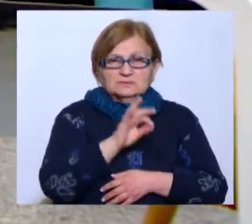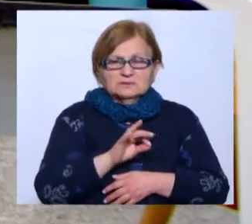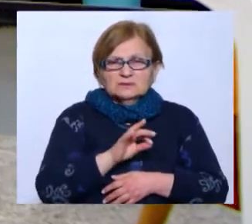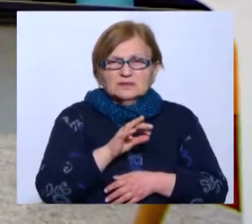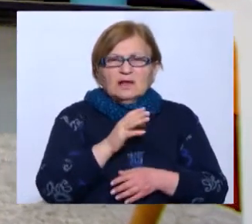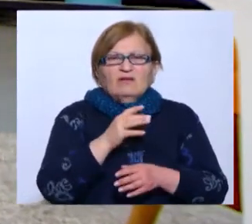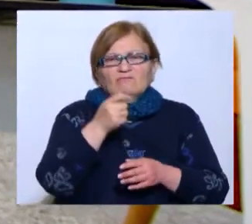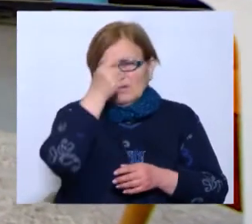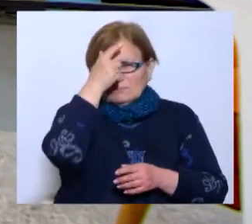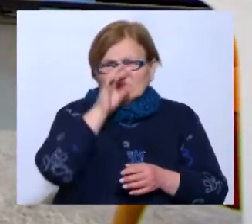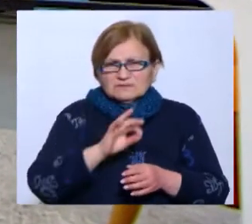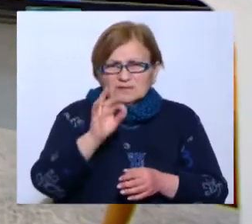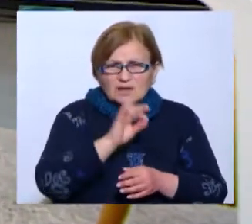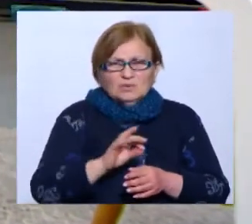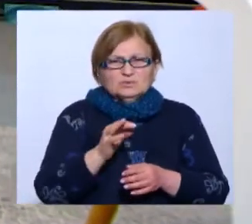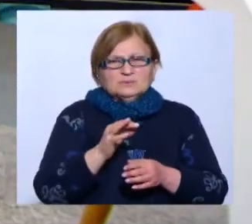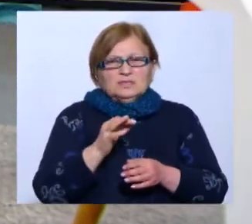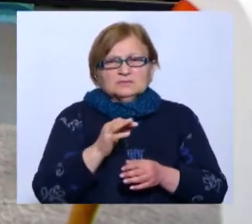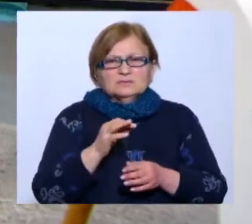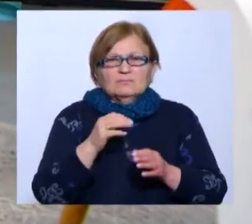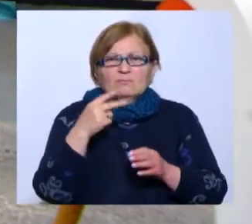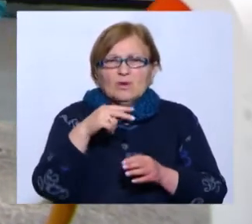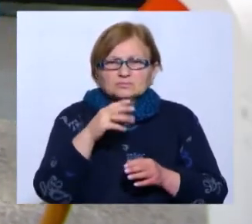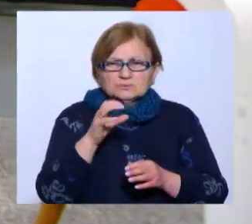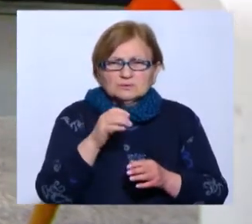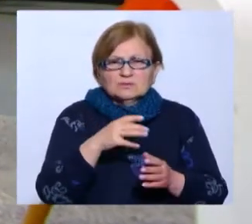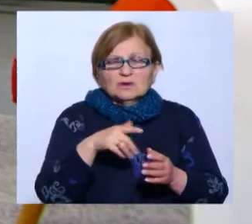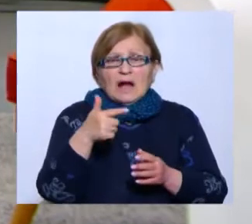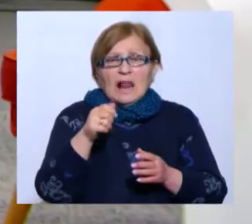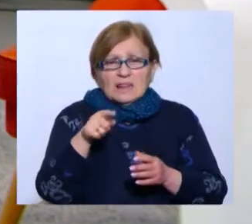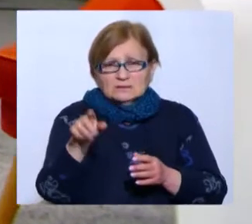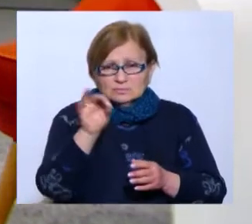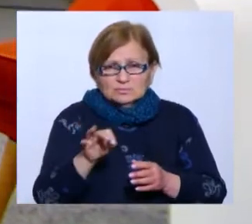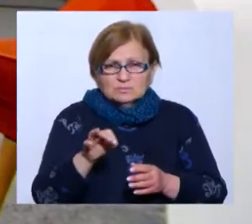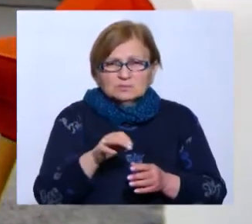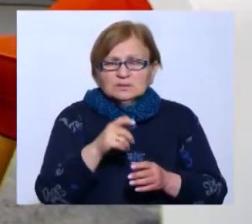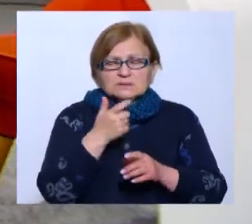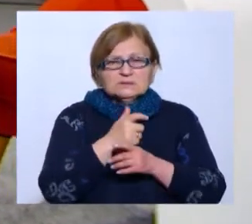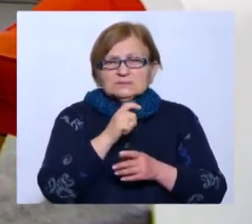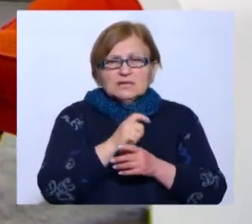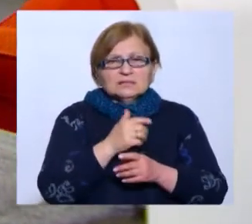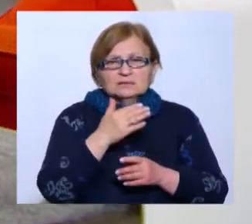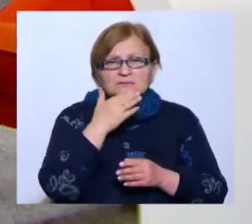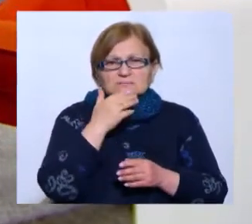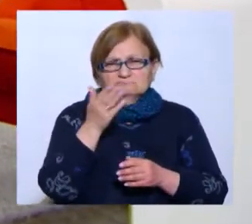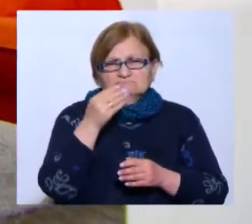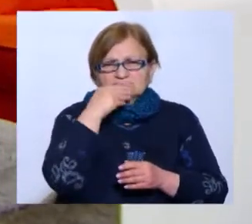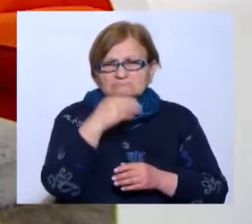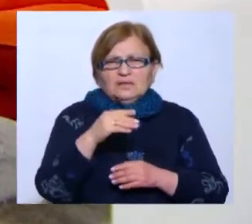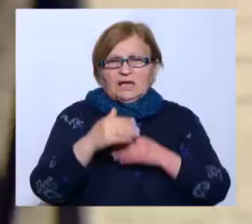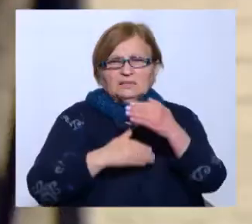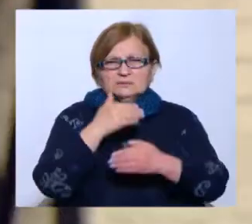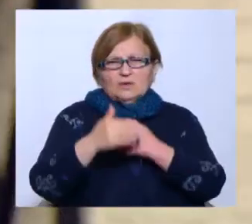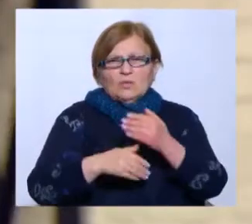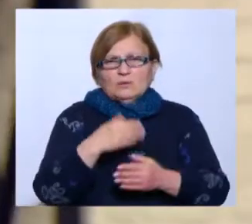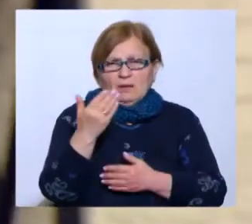და მეოცე საუკუნის ლიტერატურას, პოეზიას და კონკრეტულად გალაქტიონ ტაბიძე არის ღირსეული მემკვიდრე სწორედ